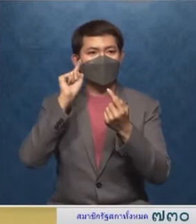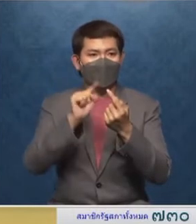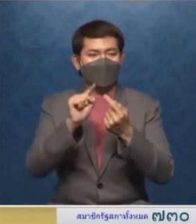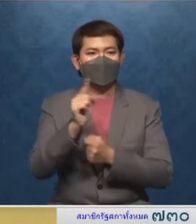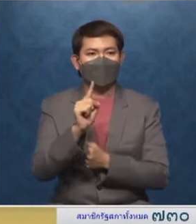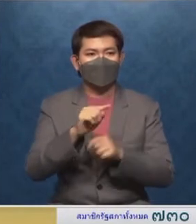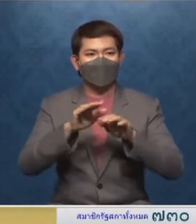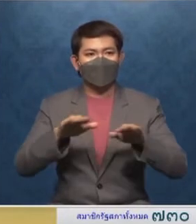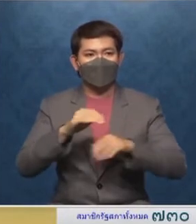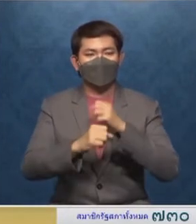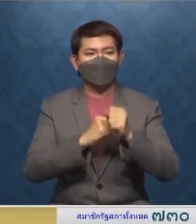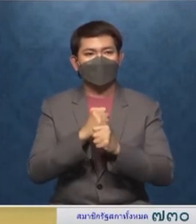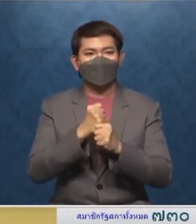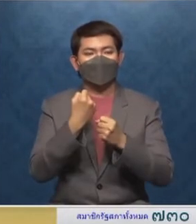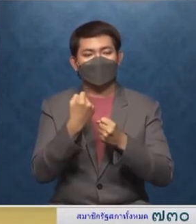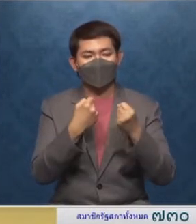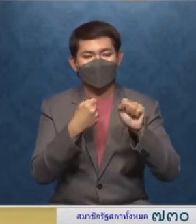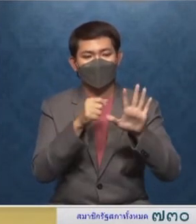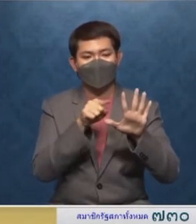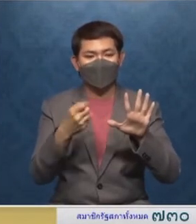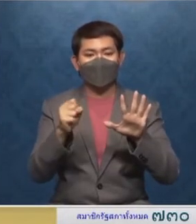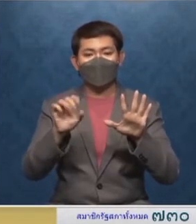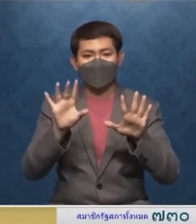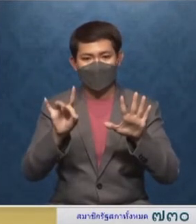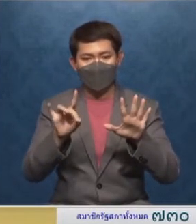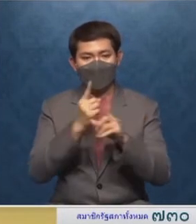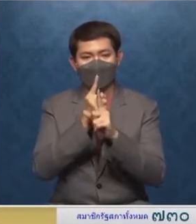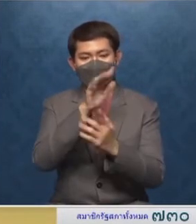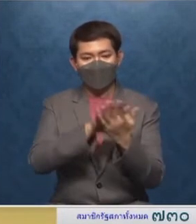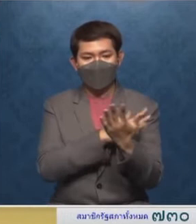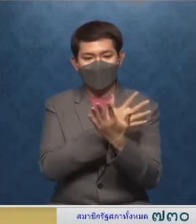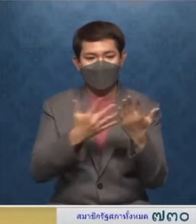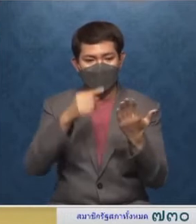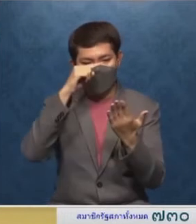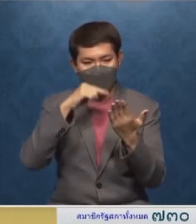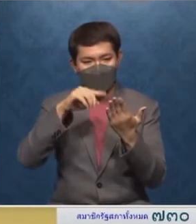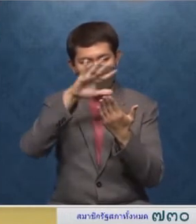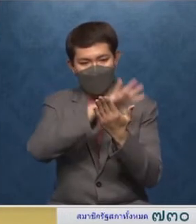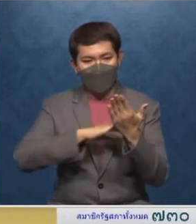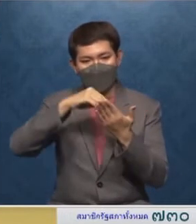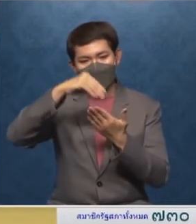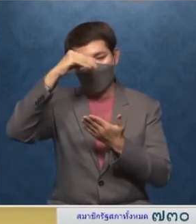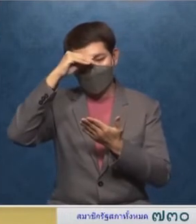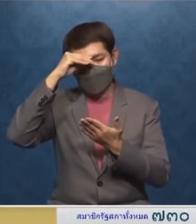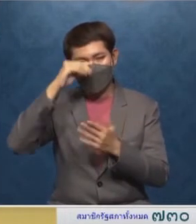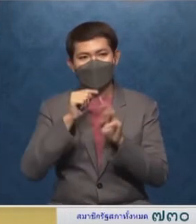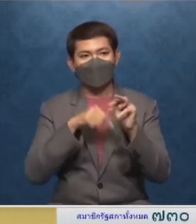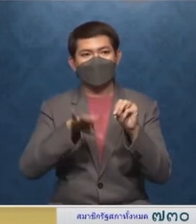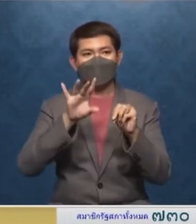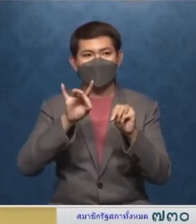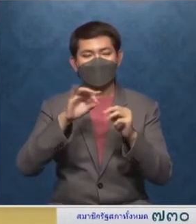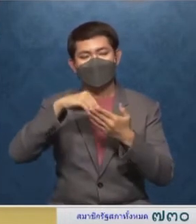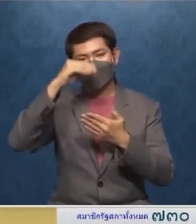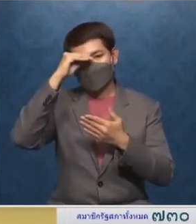มีเด็กอายุ15ถึง18อยู่ในแผนการศึกษาของชาติตามมาตรา8เนี่ยก็การเรียนฟรี